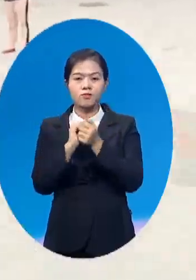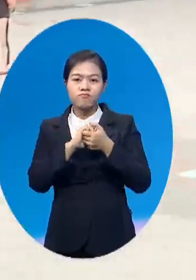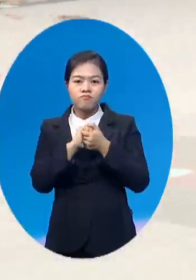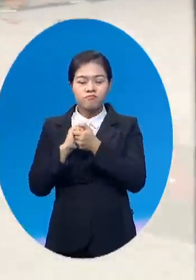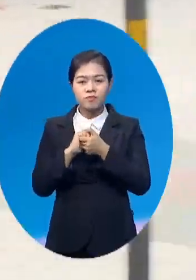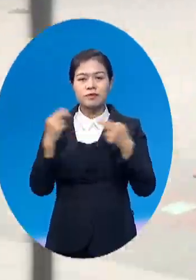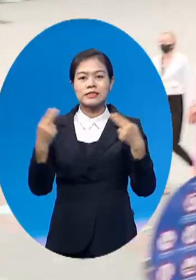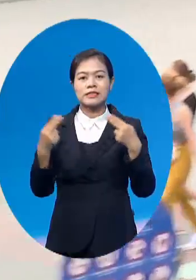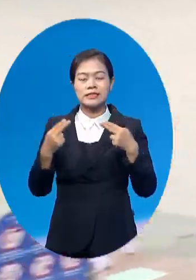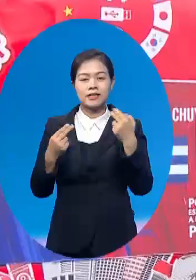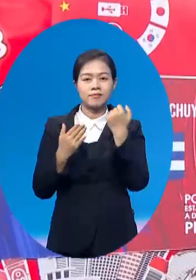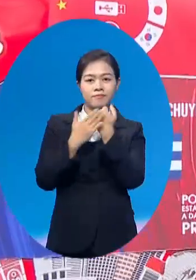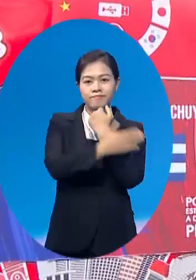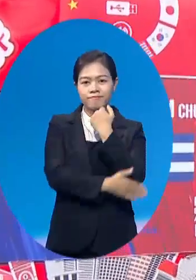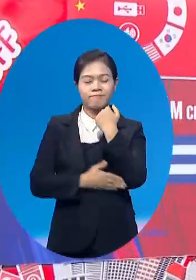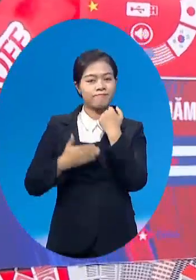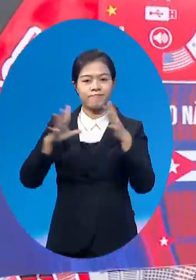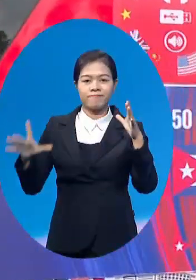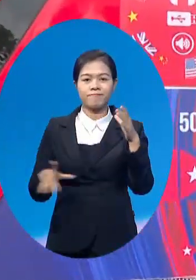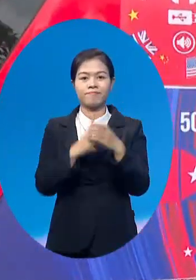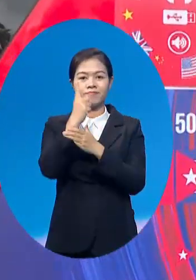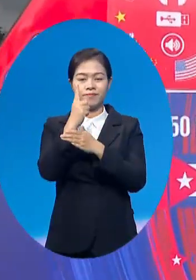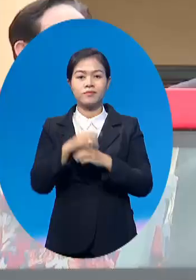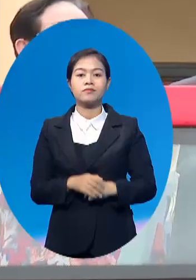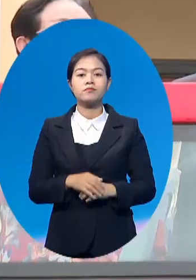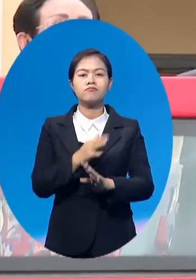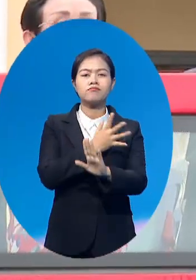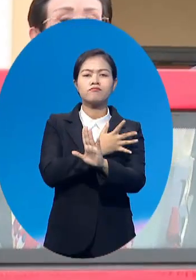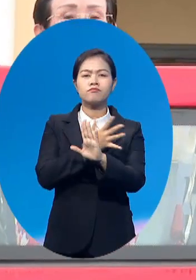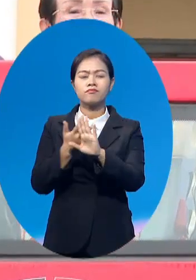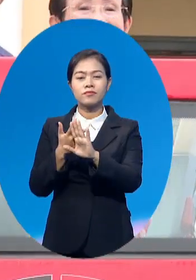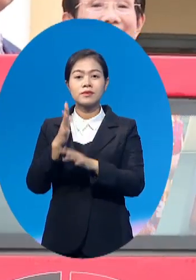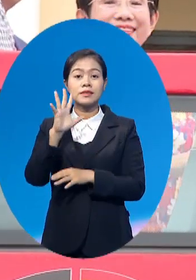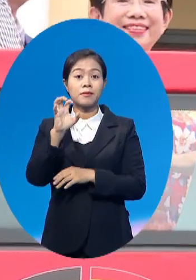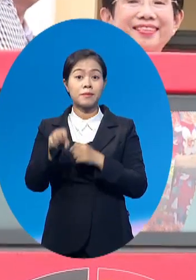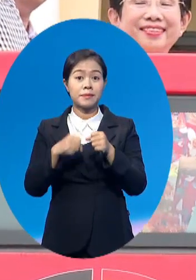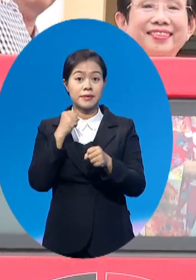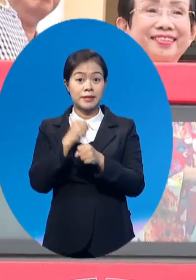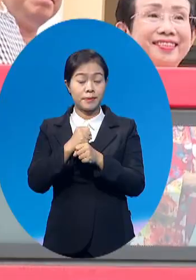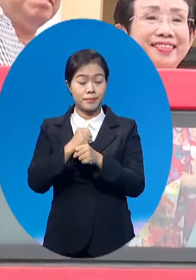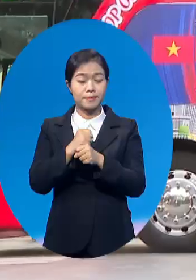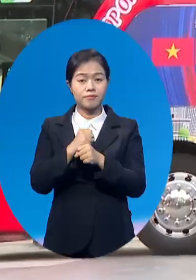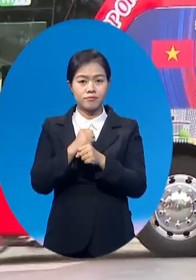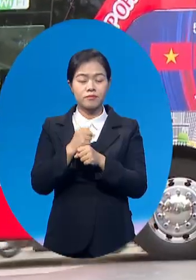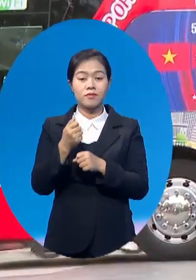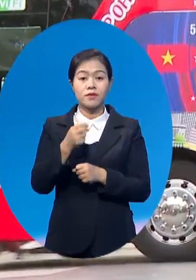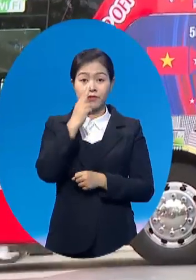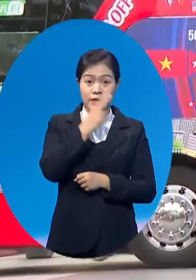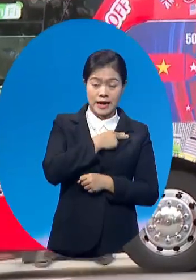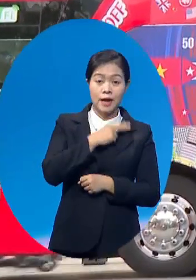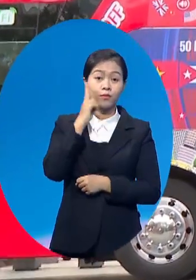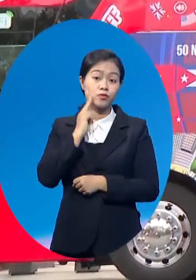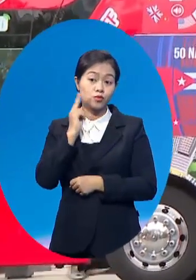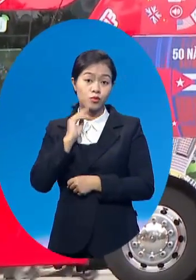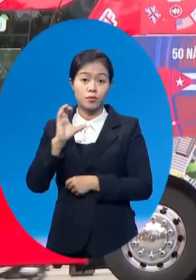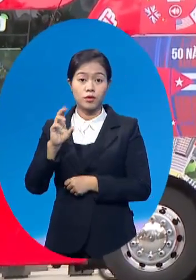Nam thống nhất đất nước. Hơn nửa thế kỷ qua, hai dân tộc Việt Nam Cuba đã luôn kề vai sát cánh trong cuộc đấu tranh vì độc lập tự do và ngày